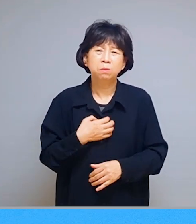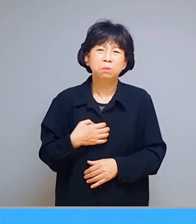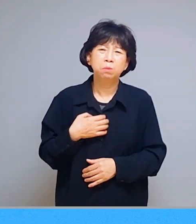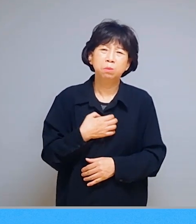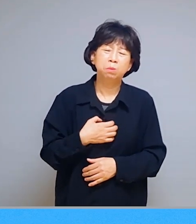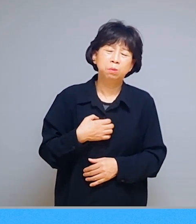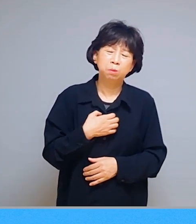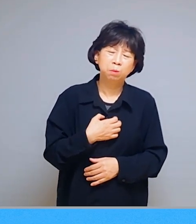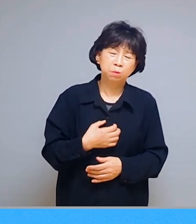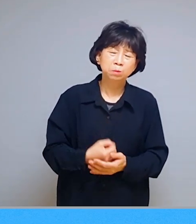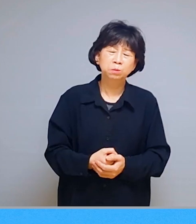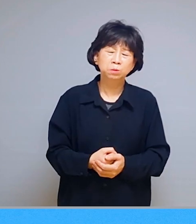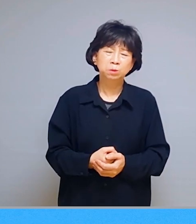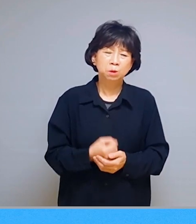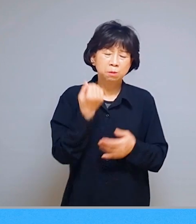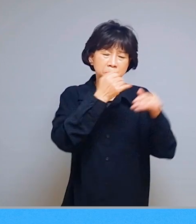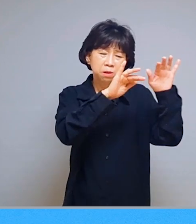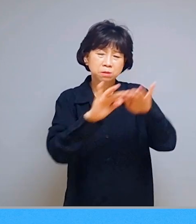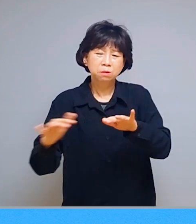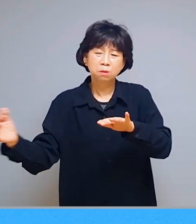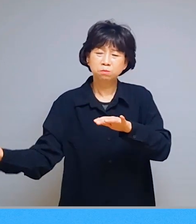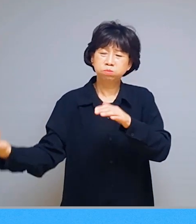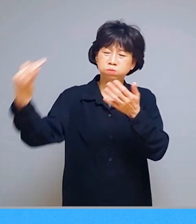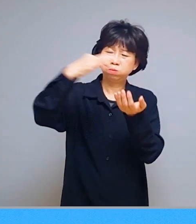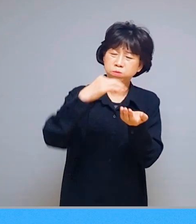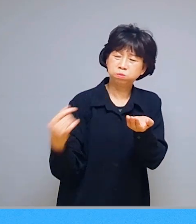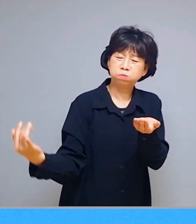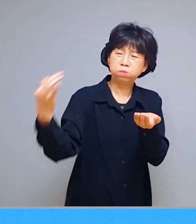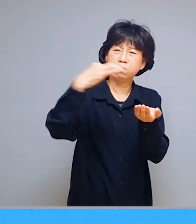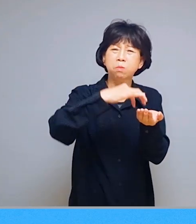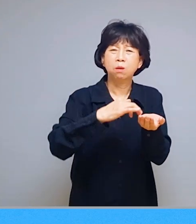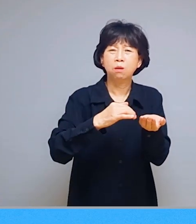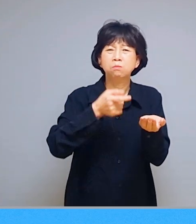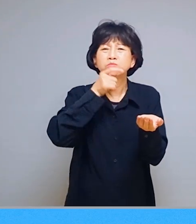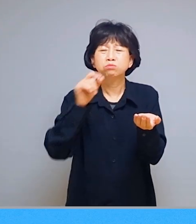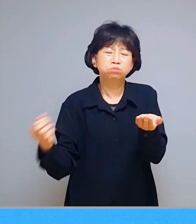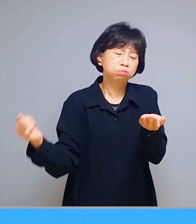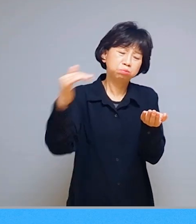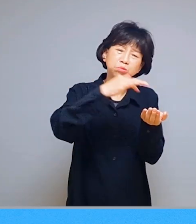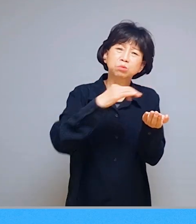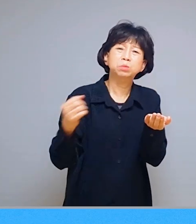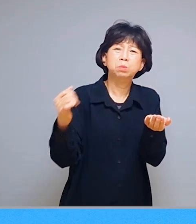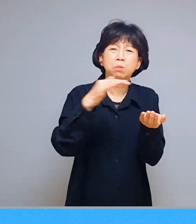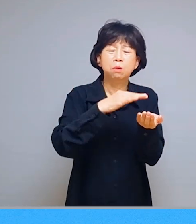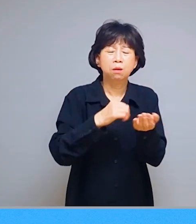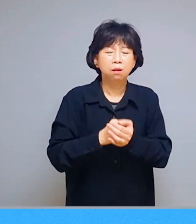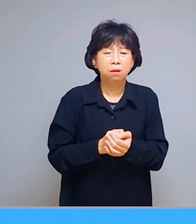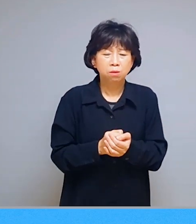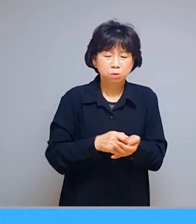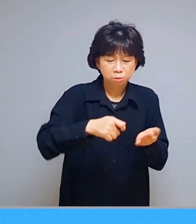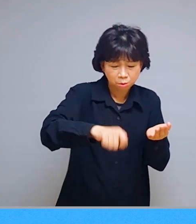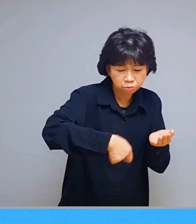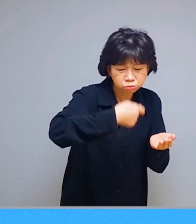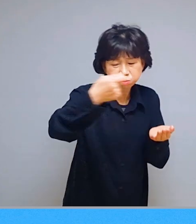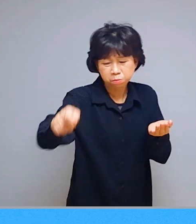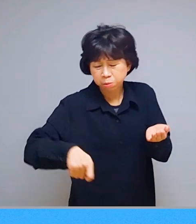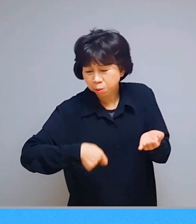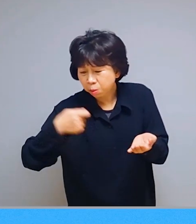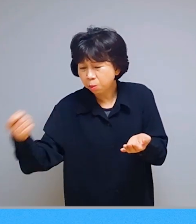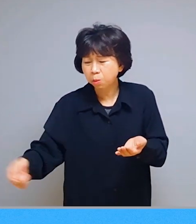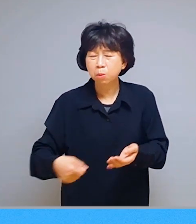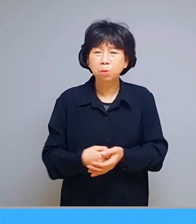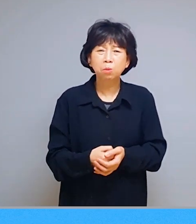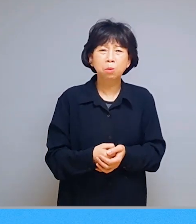너무 심하다 못해 이 바닷물이 배 안까지 들어오는 지경이 됐습니다. 선원들은 배를 살리기 위해서 밧줄로